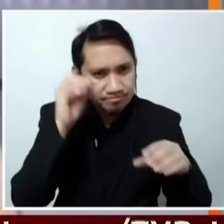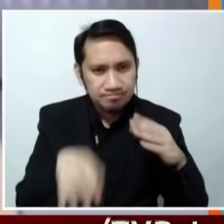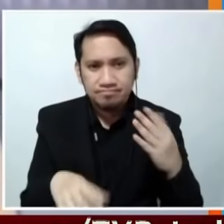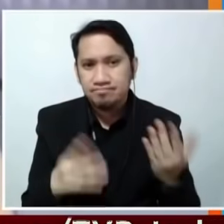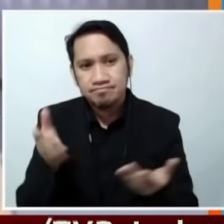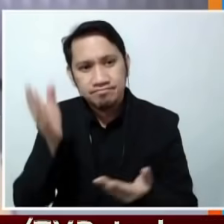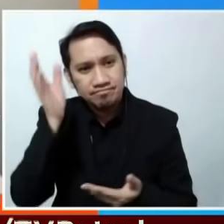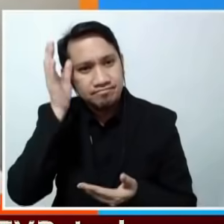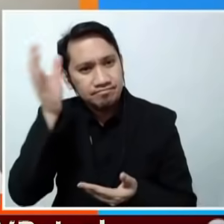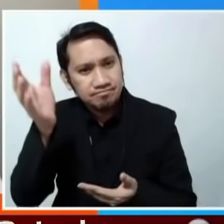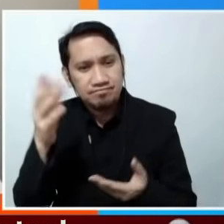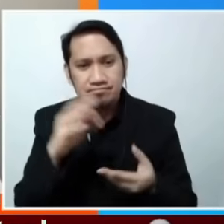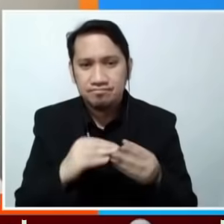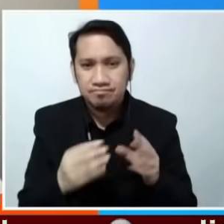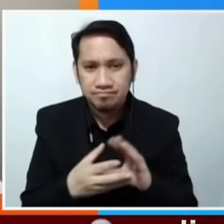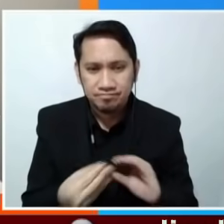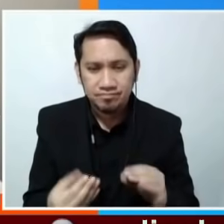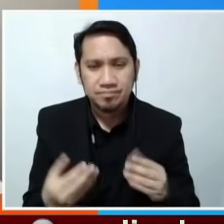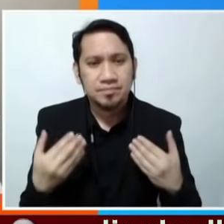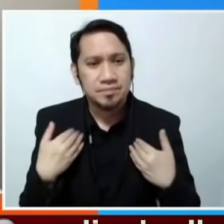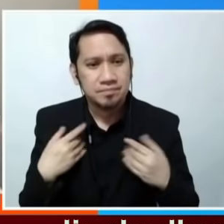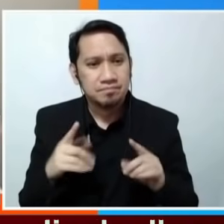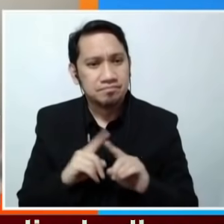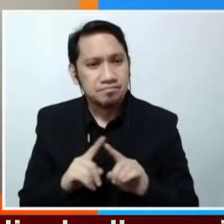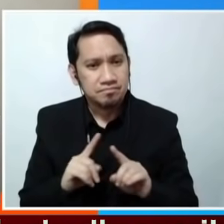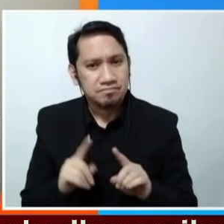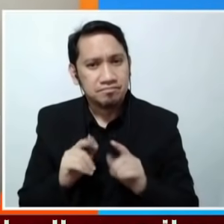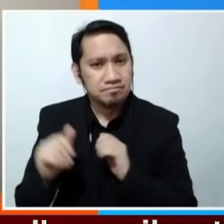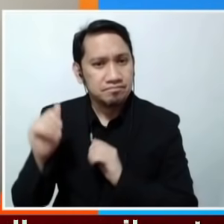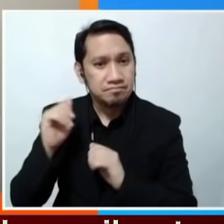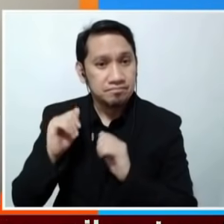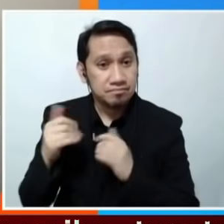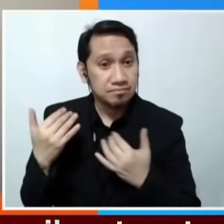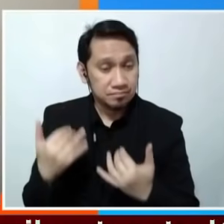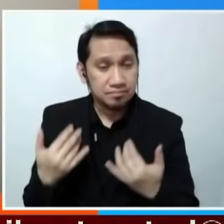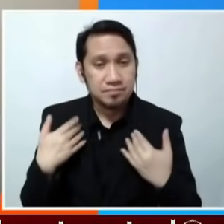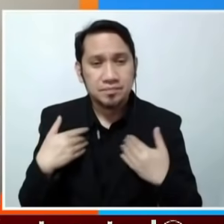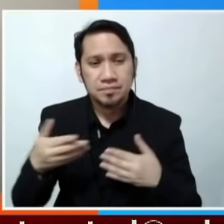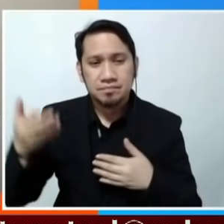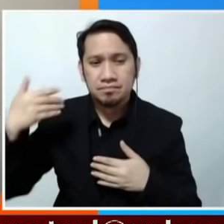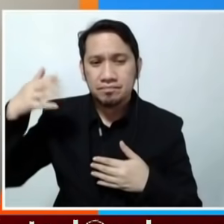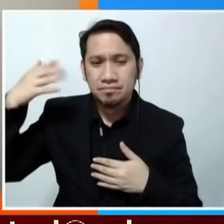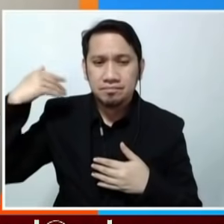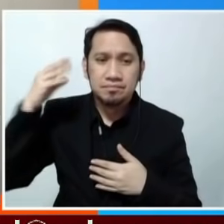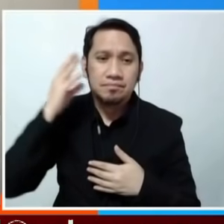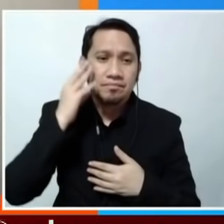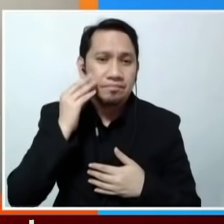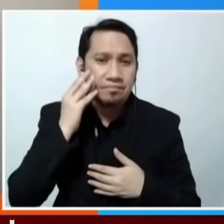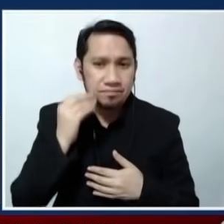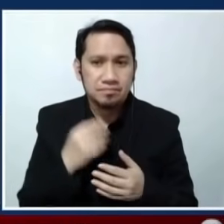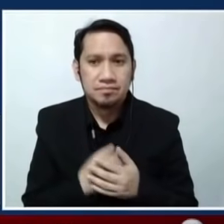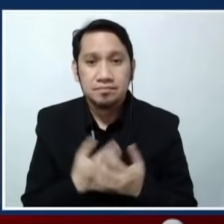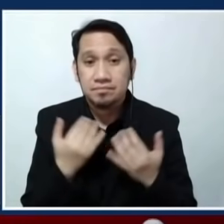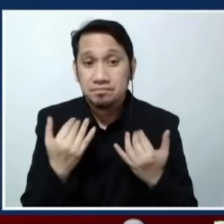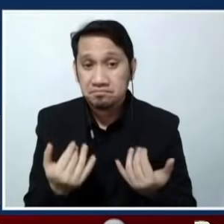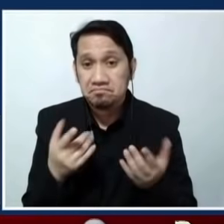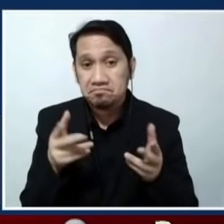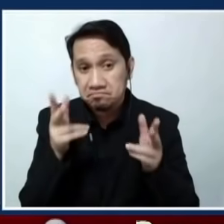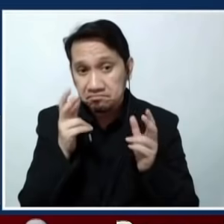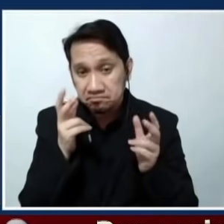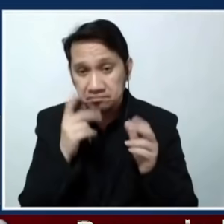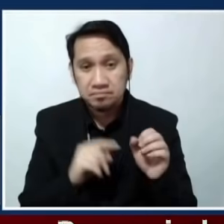Danny na ilang halalan at administrasyon na ang tinutukan sa kanilang dekadang karera. Mapakikinggan na